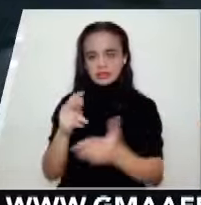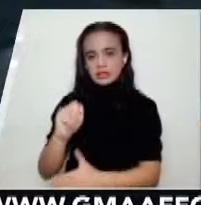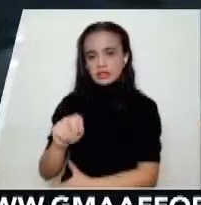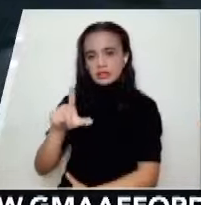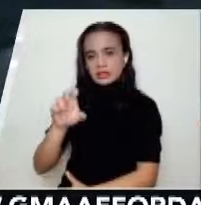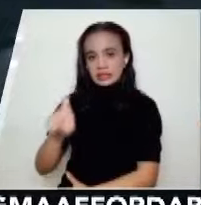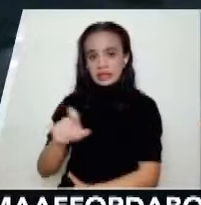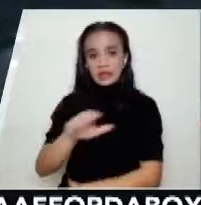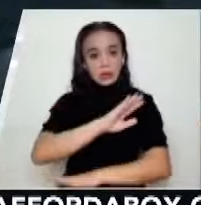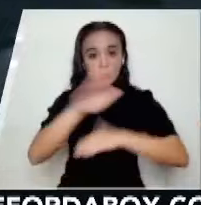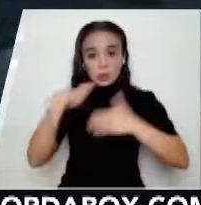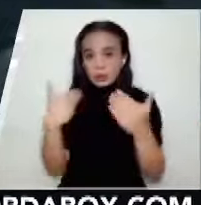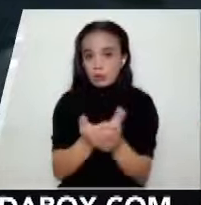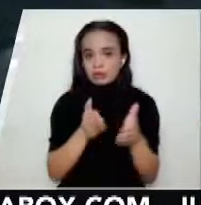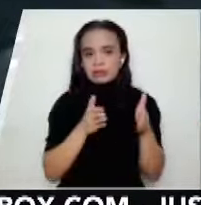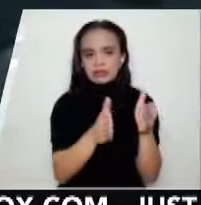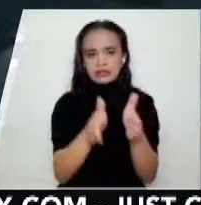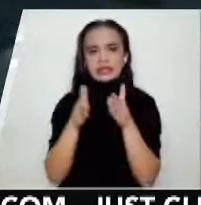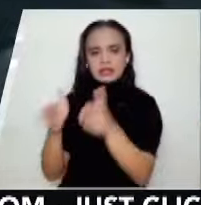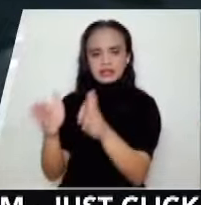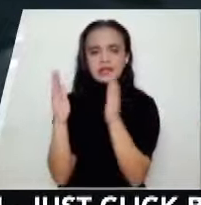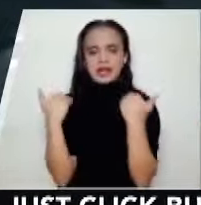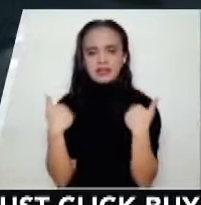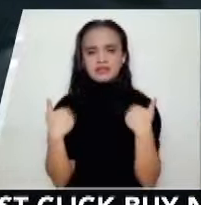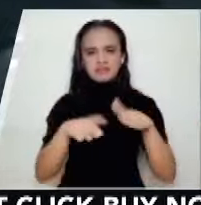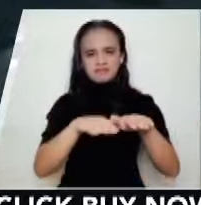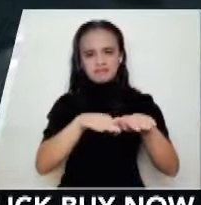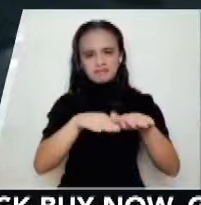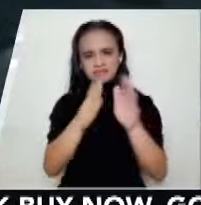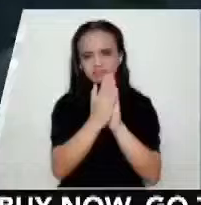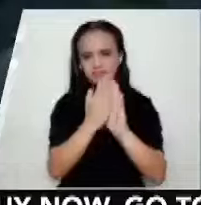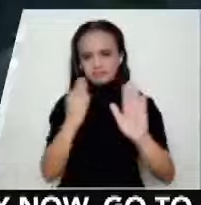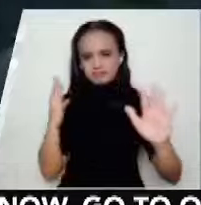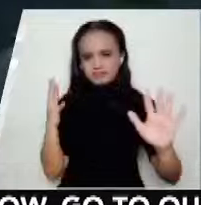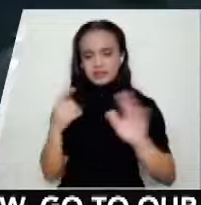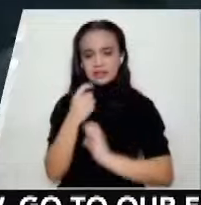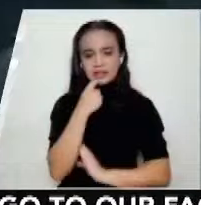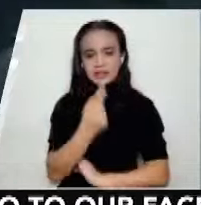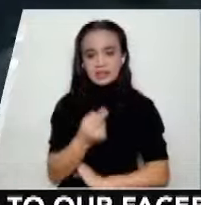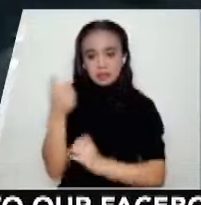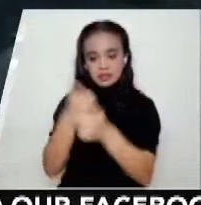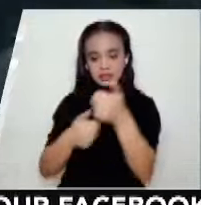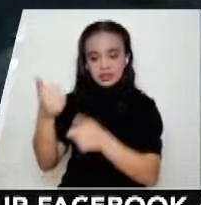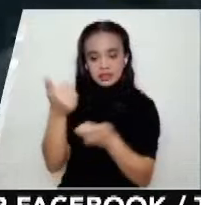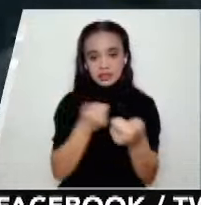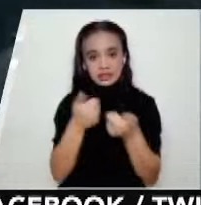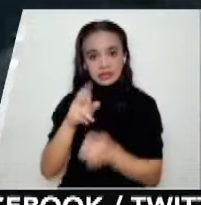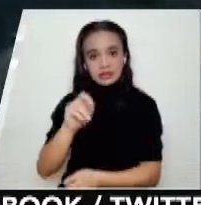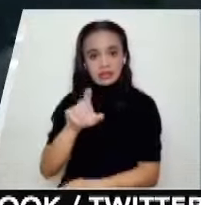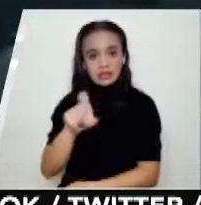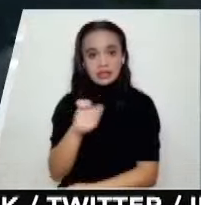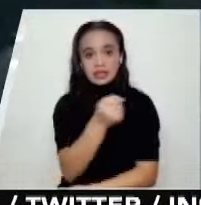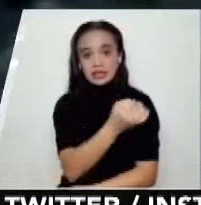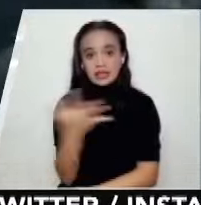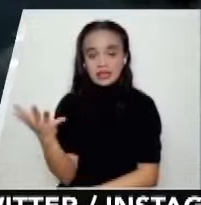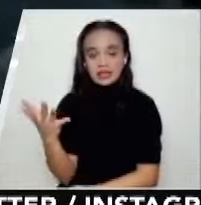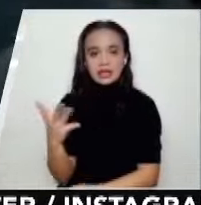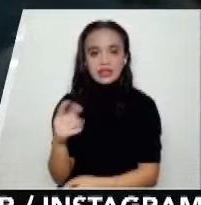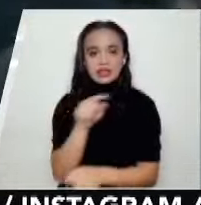lane, may pila na ng mga sasakyan. At ayon sa pamunaan ng NLEX, umaabot yan hanggang Novaliches